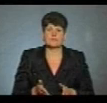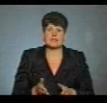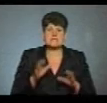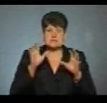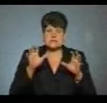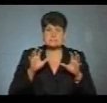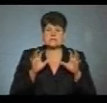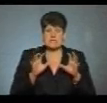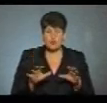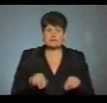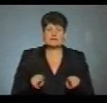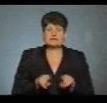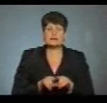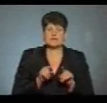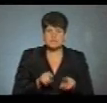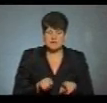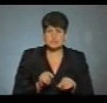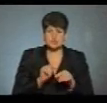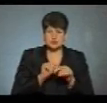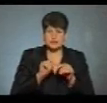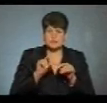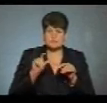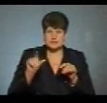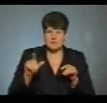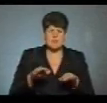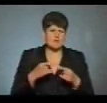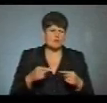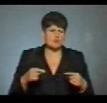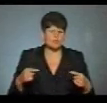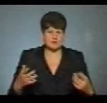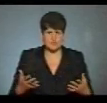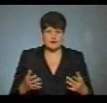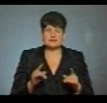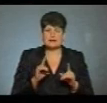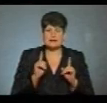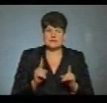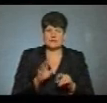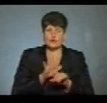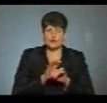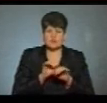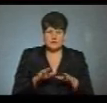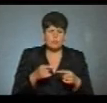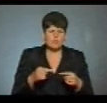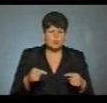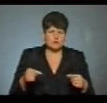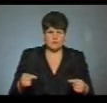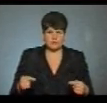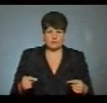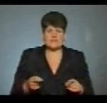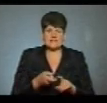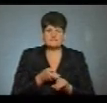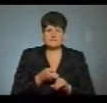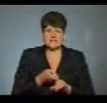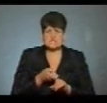Закони епідеміології такі, що епідемія будь-яка, не тільки оцього коронавірусу, а епідемія будь-якої